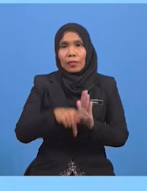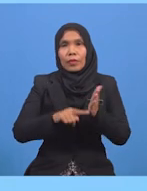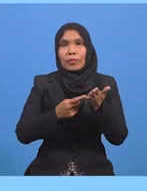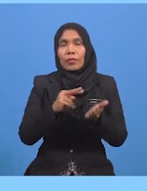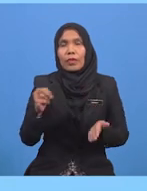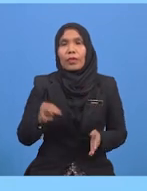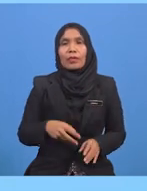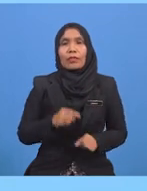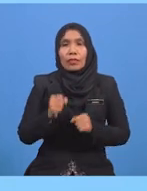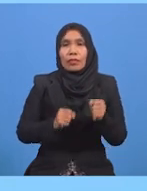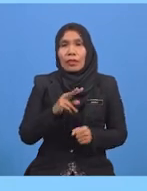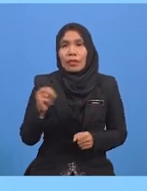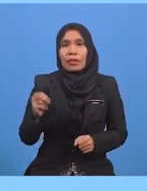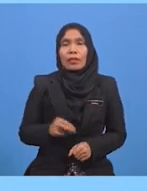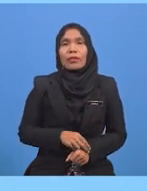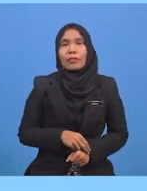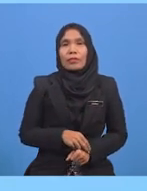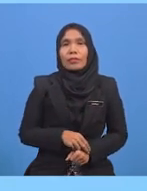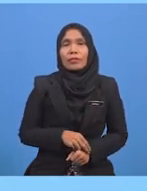ialah